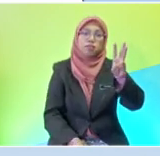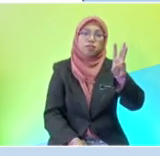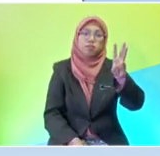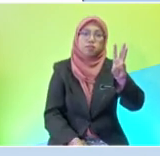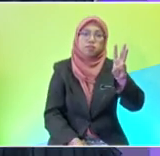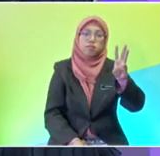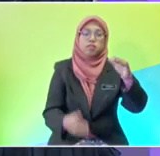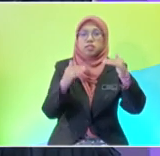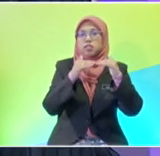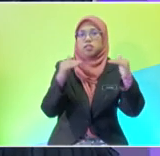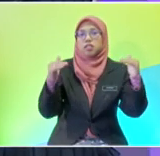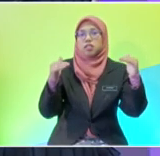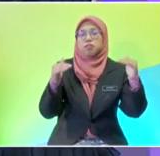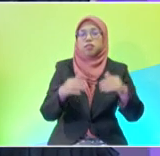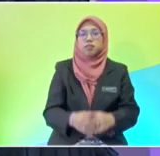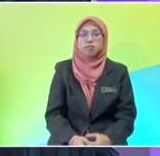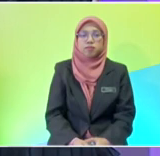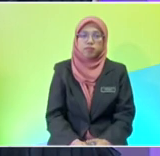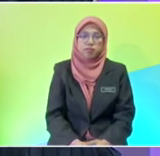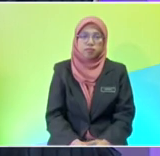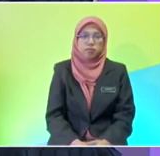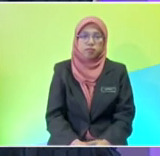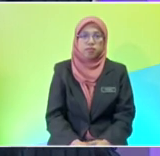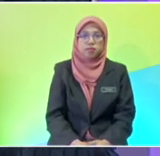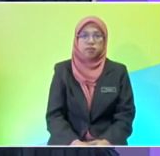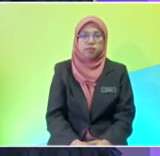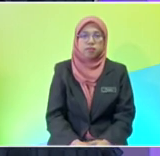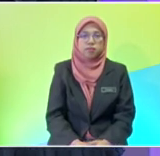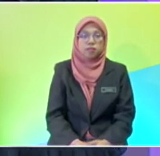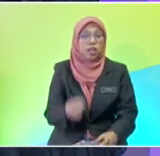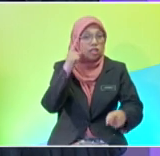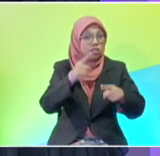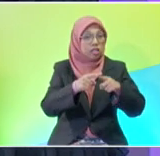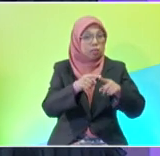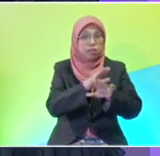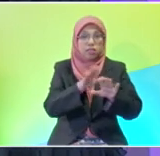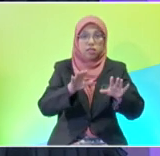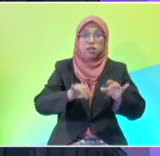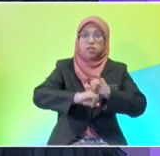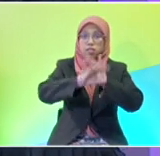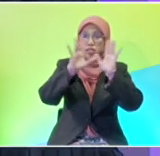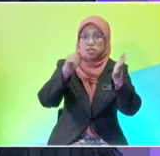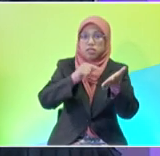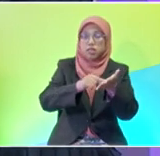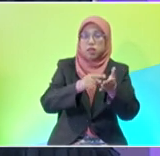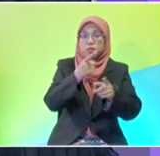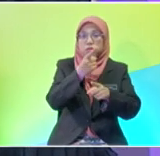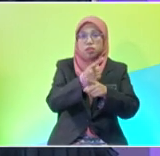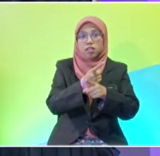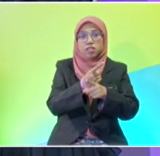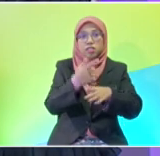saling mengimbangi jadi untuk kesilapan tidak ketahui ini pembetulannya